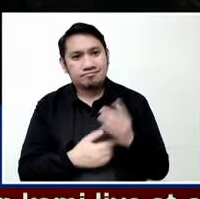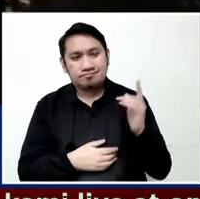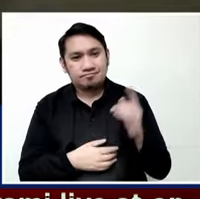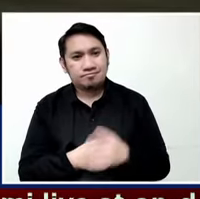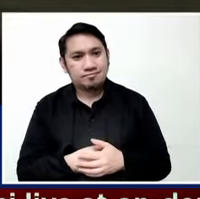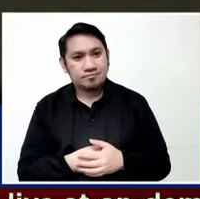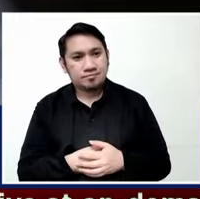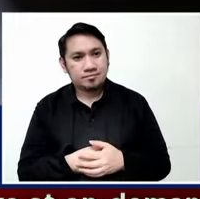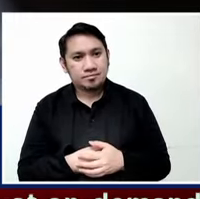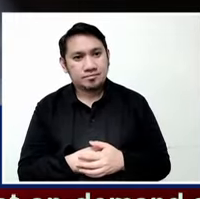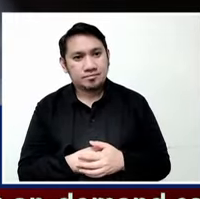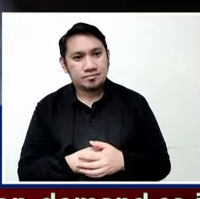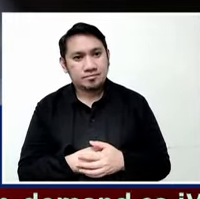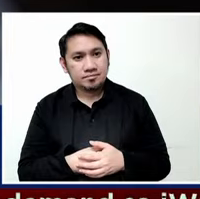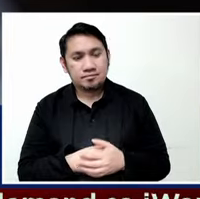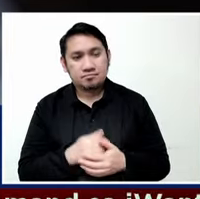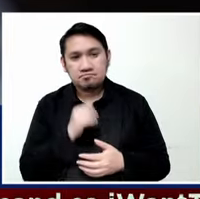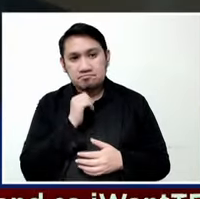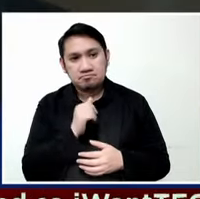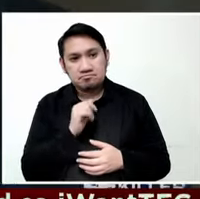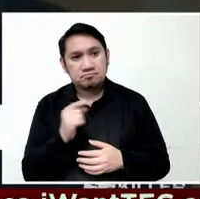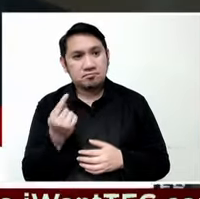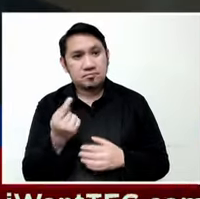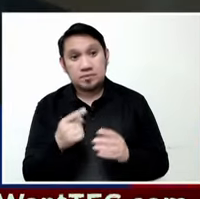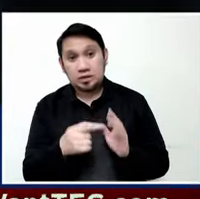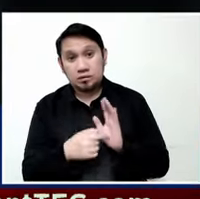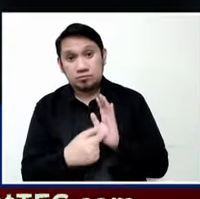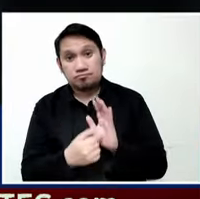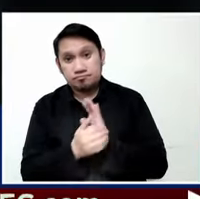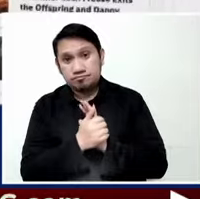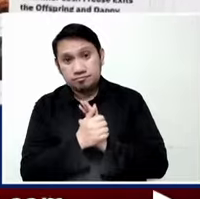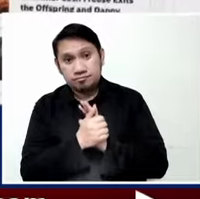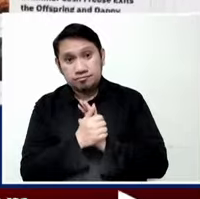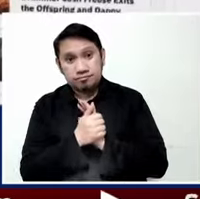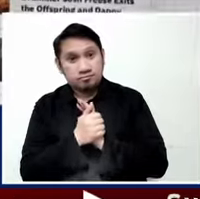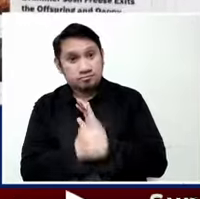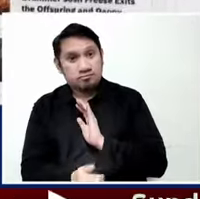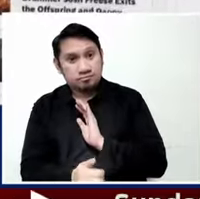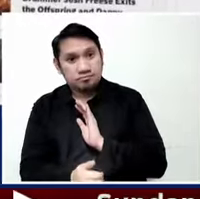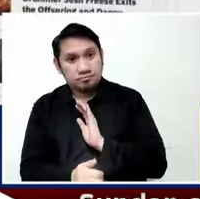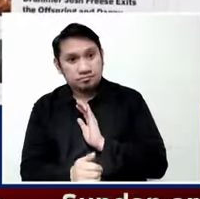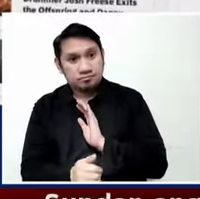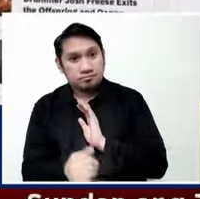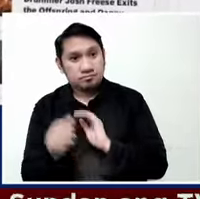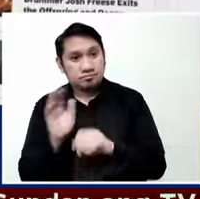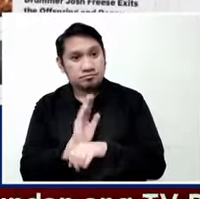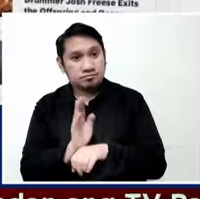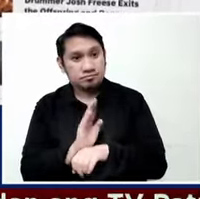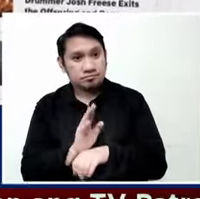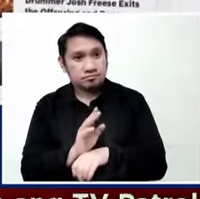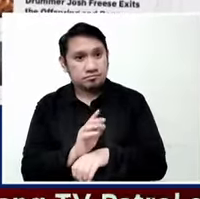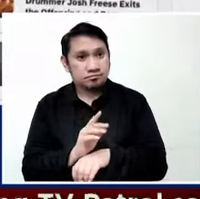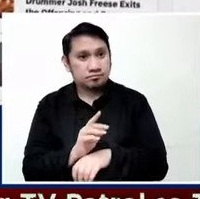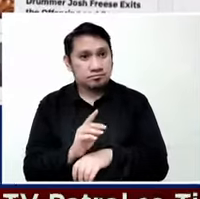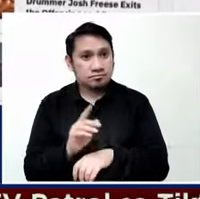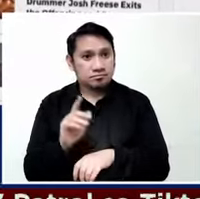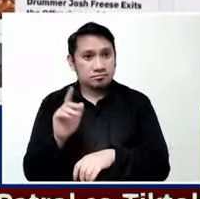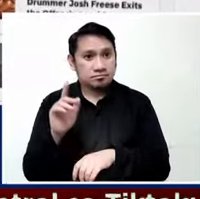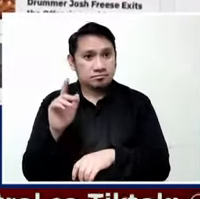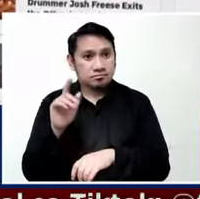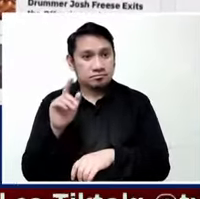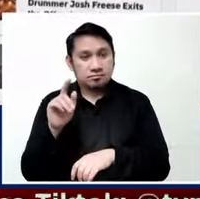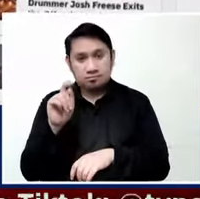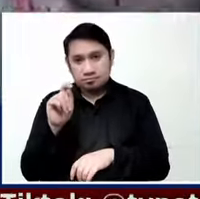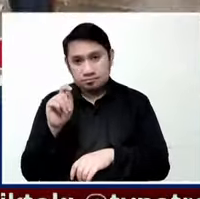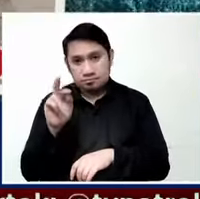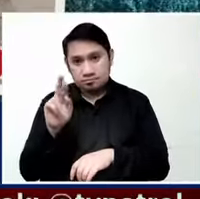hindi lang Catlea Killer ang babandera sa husay ng Pinoy talent sa pag-arte. Ang pelikulang Topak o may international title